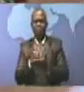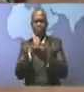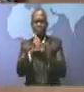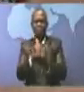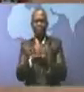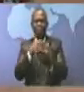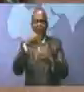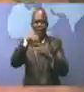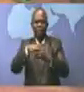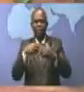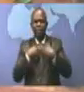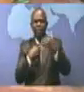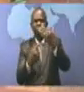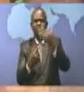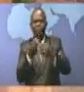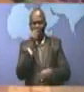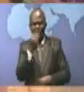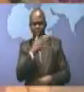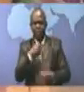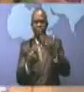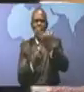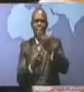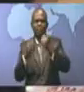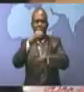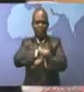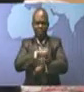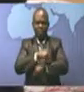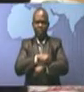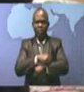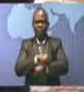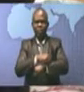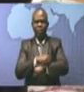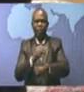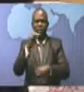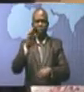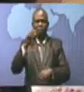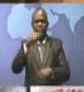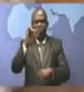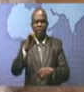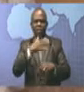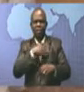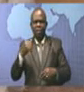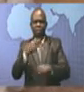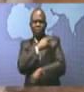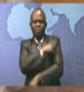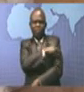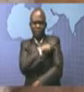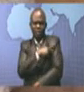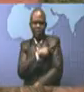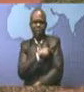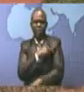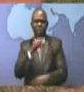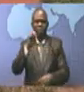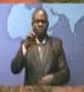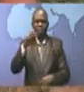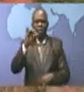vivres et matériel scolaire à l'orphelinat Umusamariya w'Imbabazi d'Obuye et à l'hôpital de Musenyi en commune Tangara,